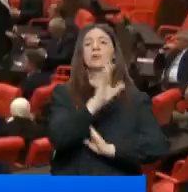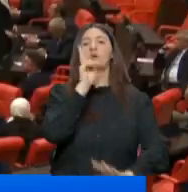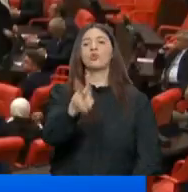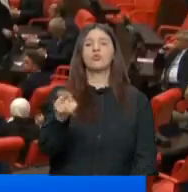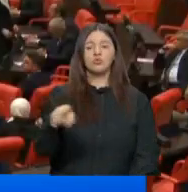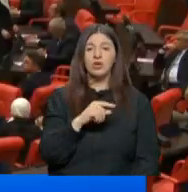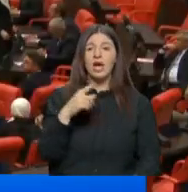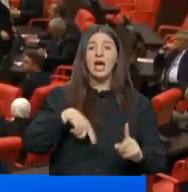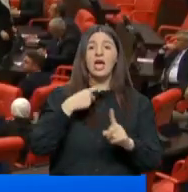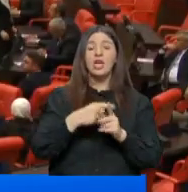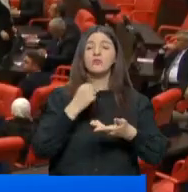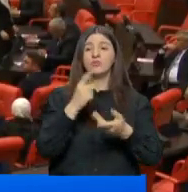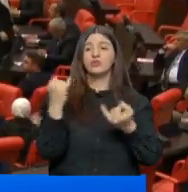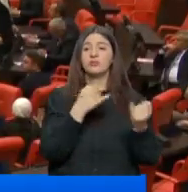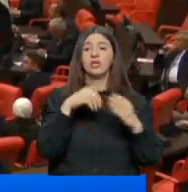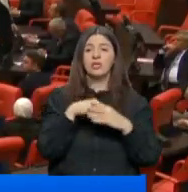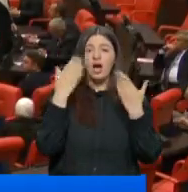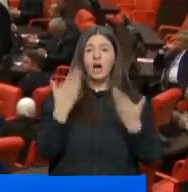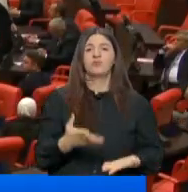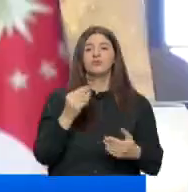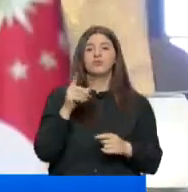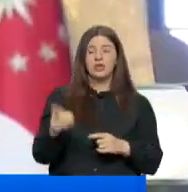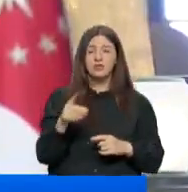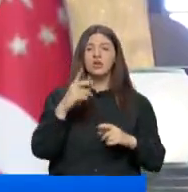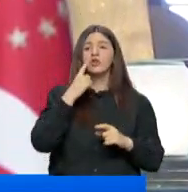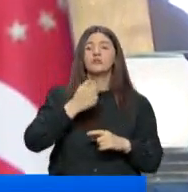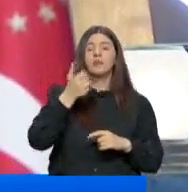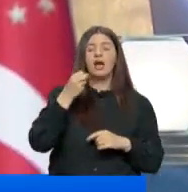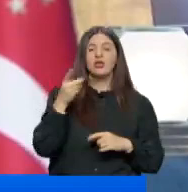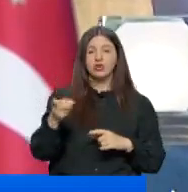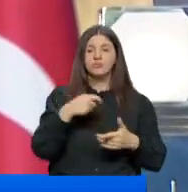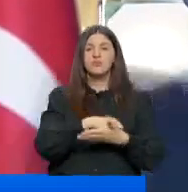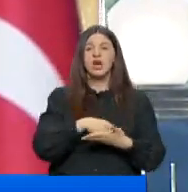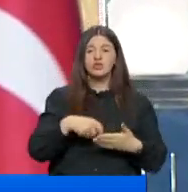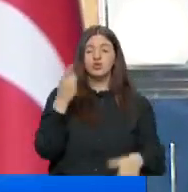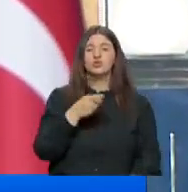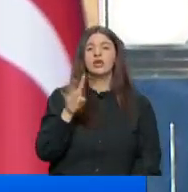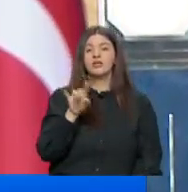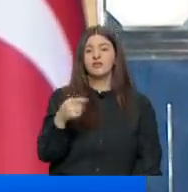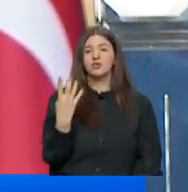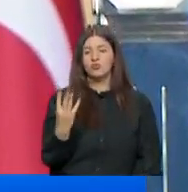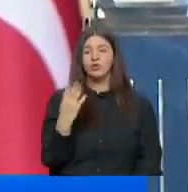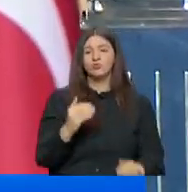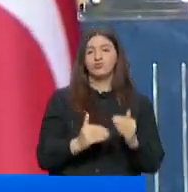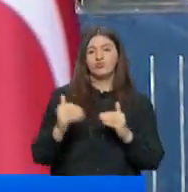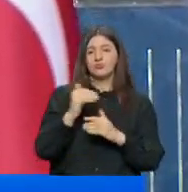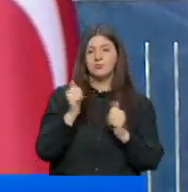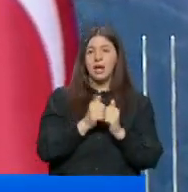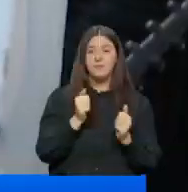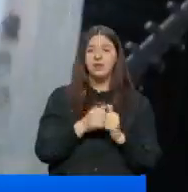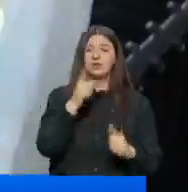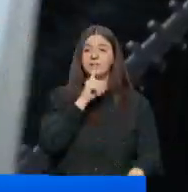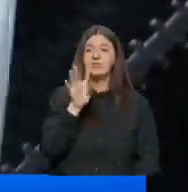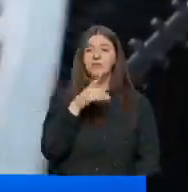görürdü. Ek bütçe bu tartışmalar arasında kabul edilirken Cumhurbaşkanı Erdoğan'ın maaşını %40,4'lük artışla